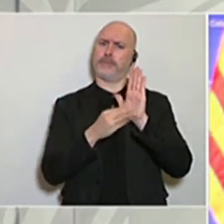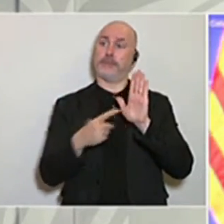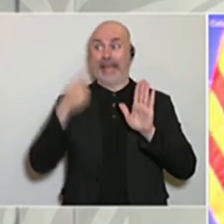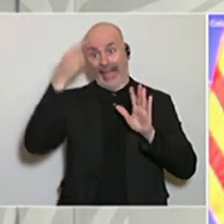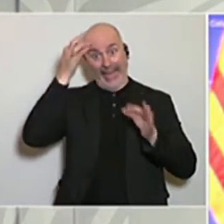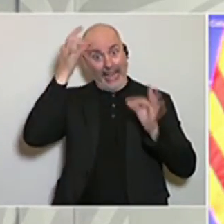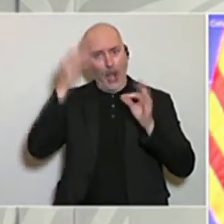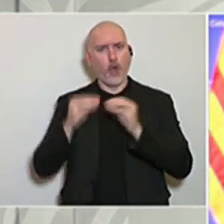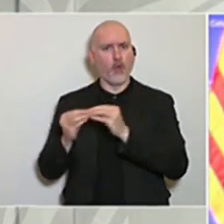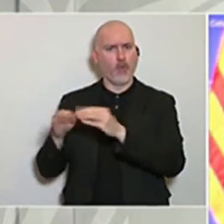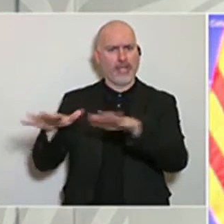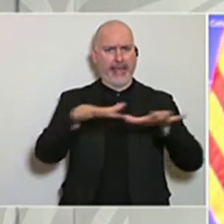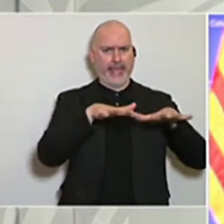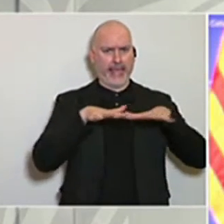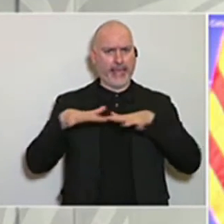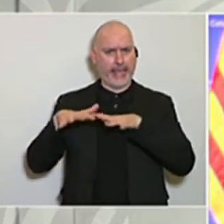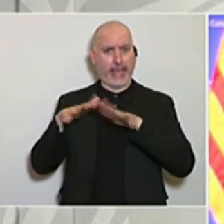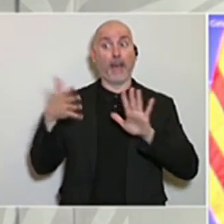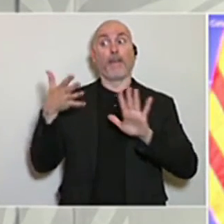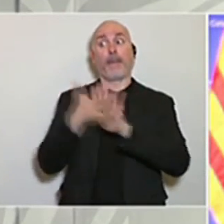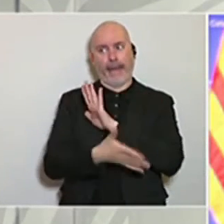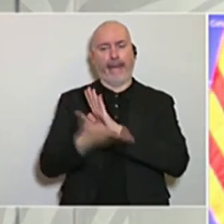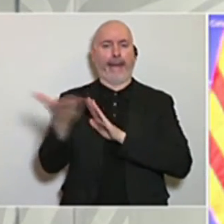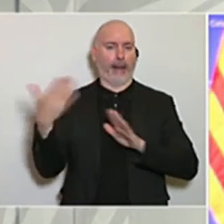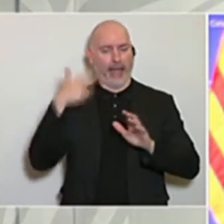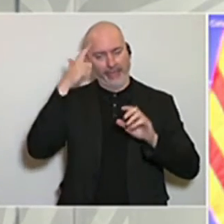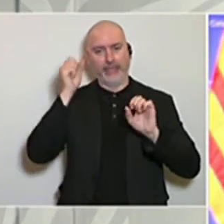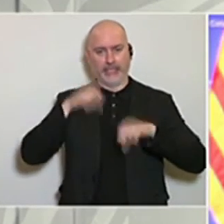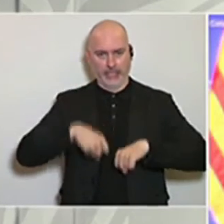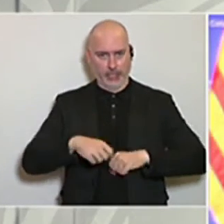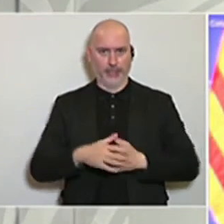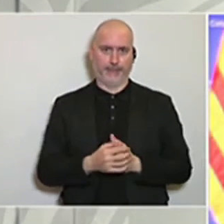homogenis a l'hora de poder prendre aquestes decisions.